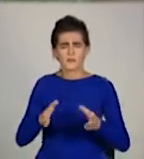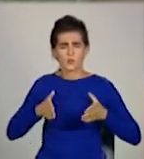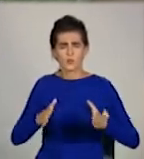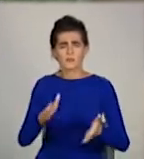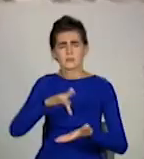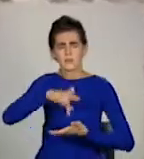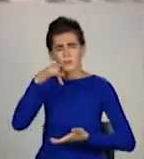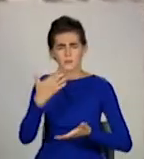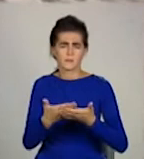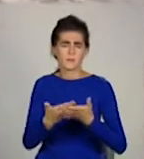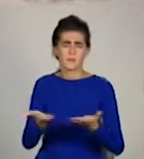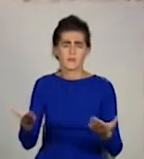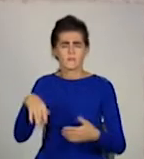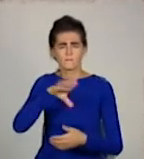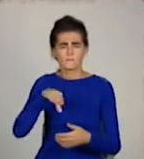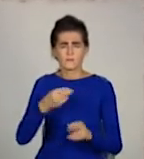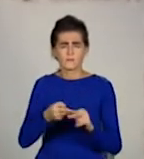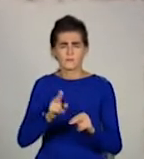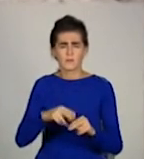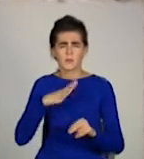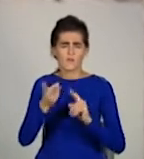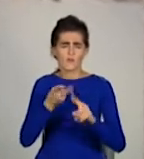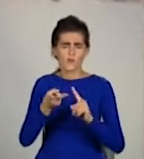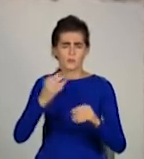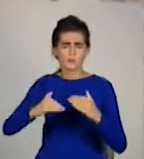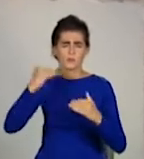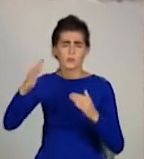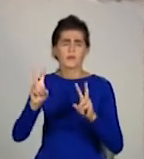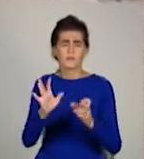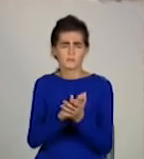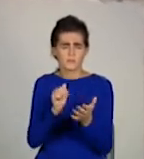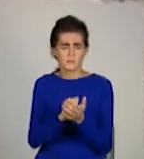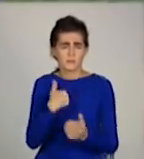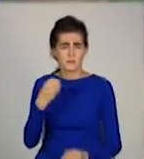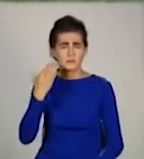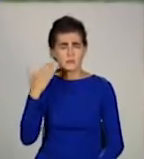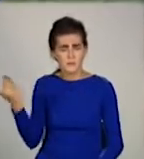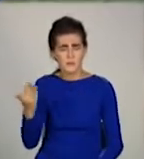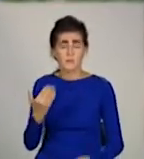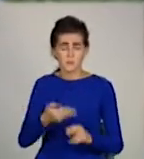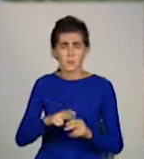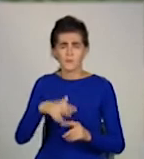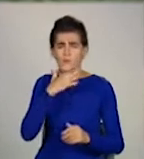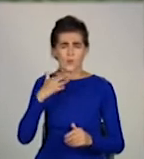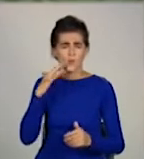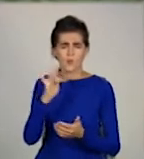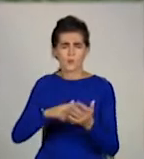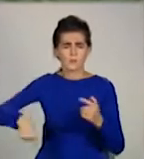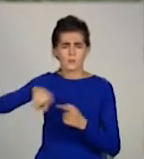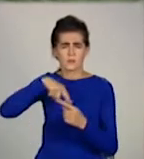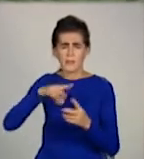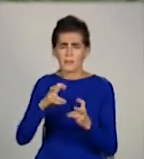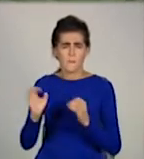не центральні, а второго значення, або як вони там вважаються вулиці. Ну, вони по городу повністю не в